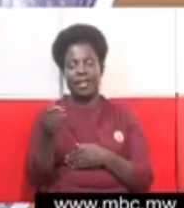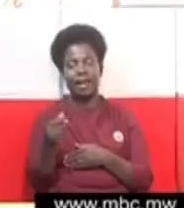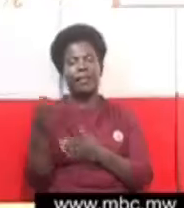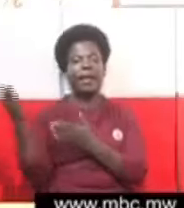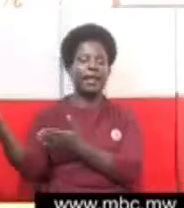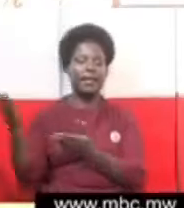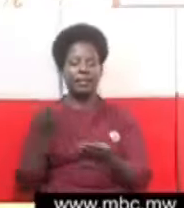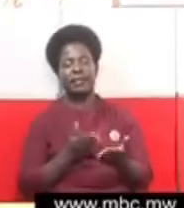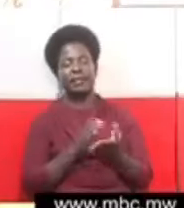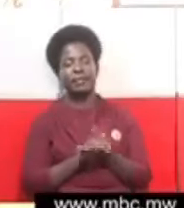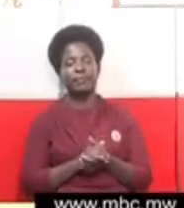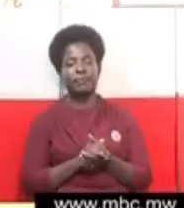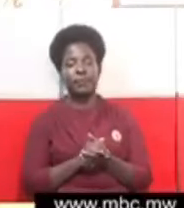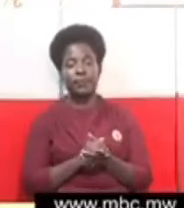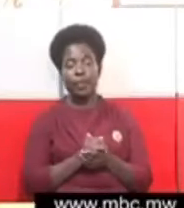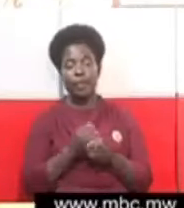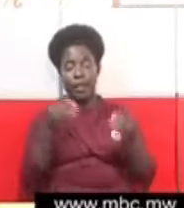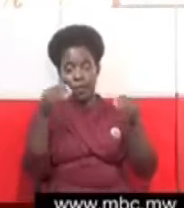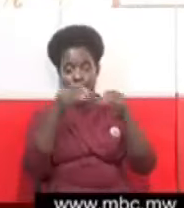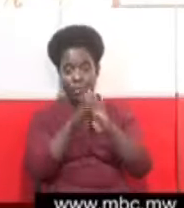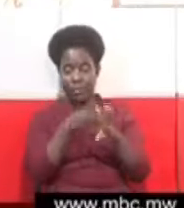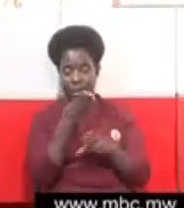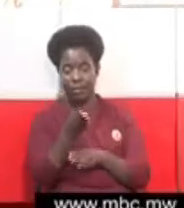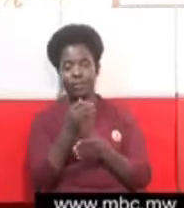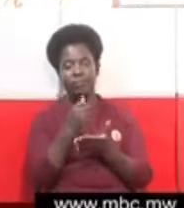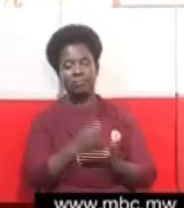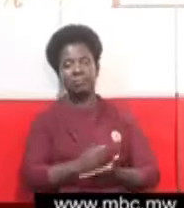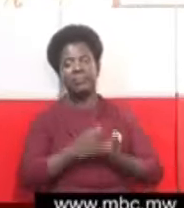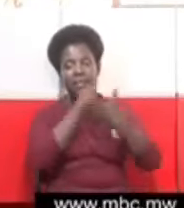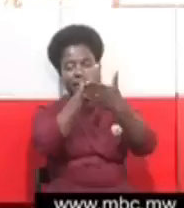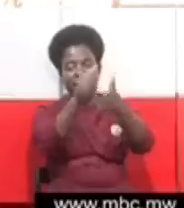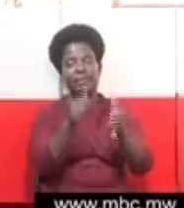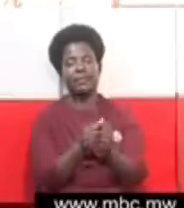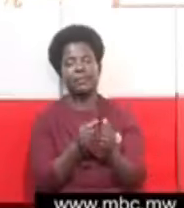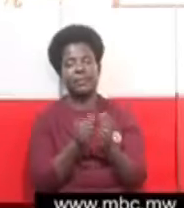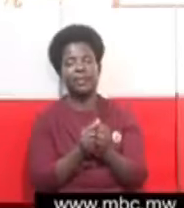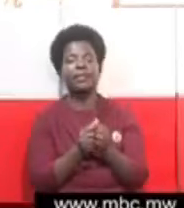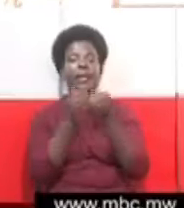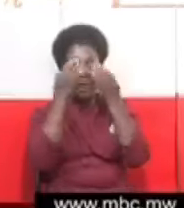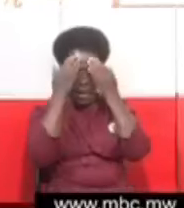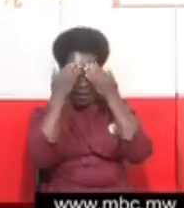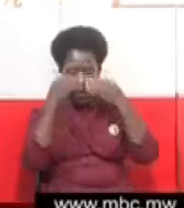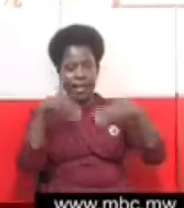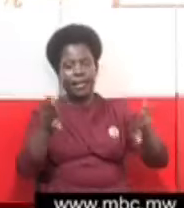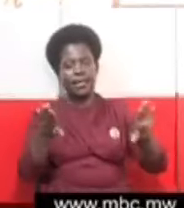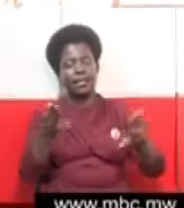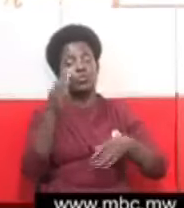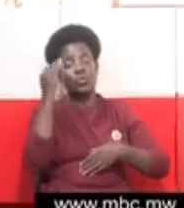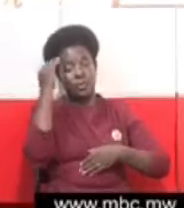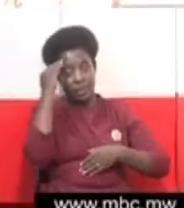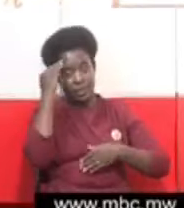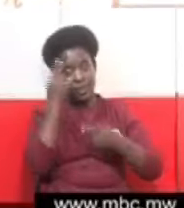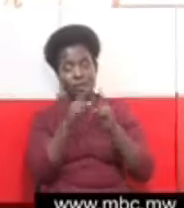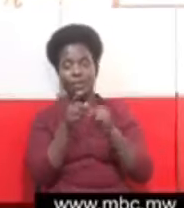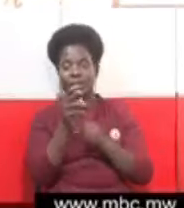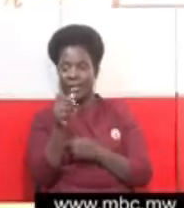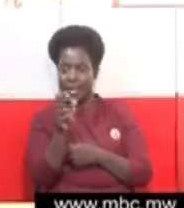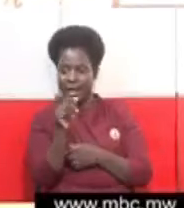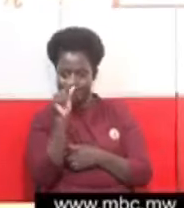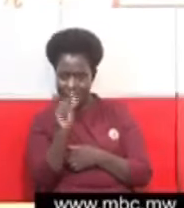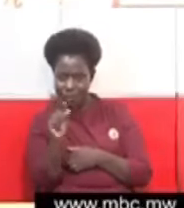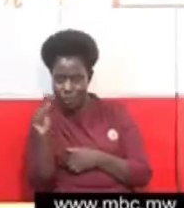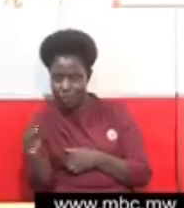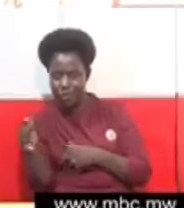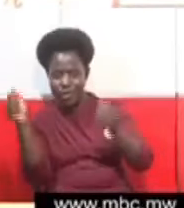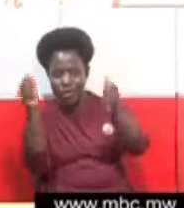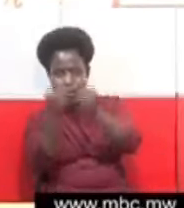azilandira. Function imene iyo yatithandiza kwambiri kuti ziwisa makamakaso kumene kutiuza kuti ndrama izi zazing'ono zing'ono ma 20